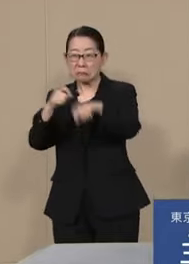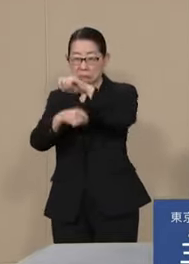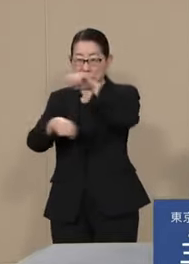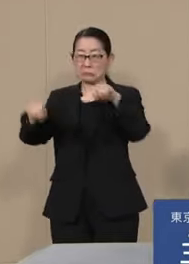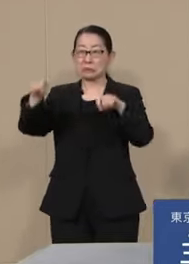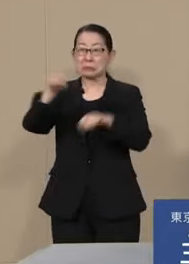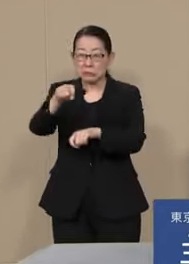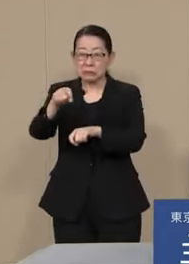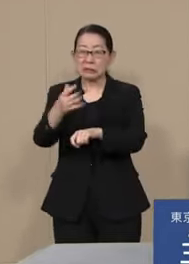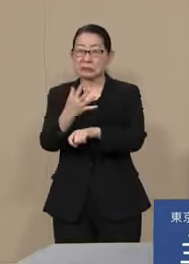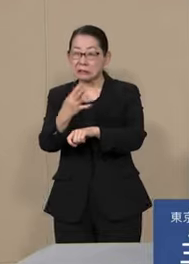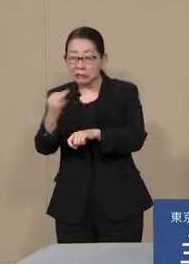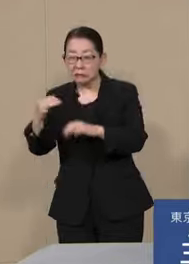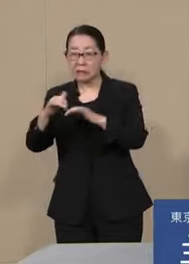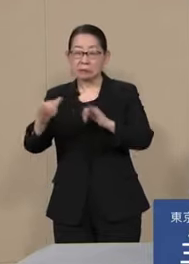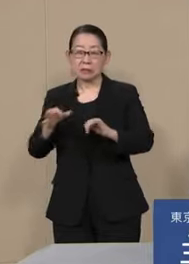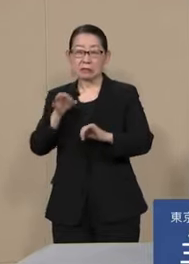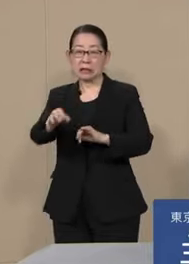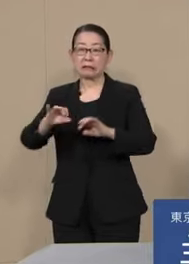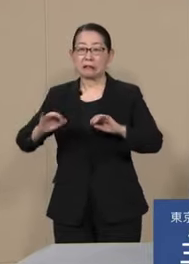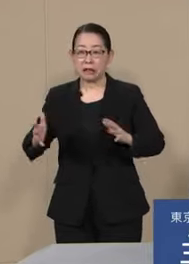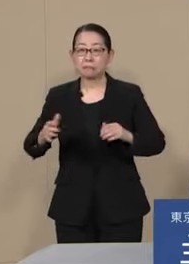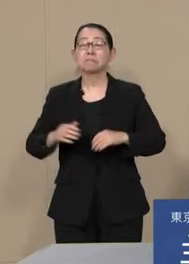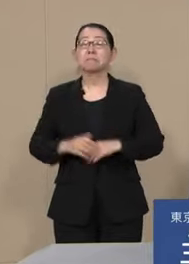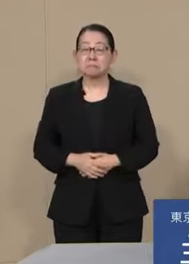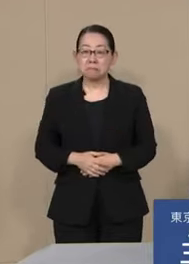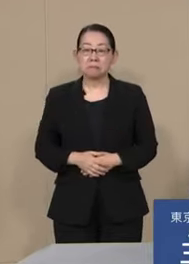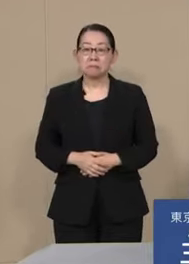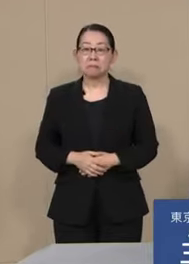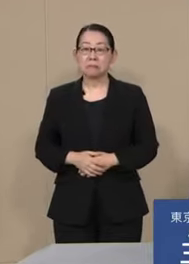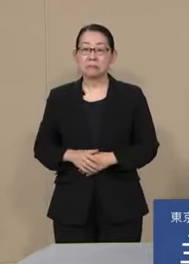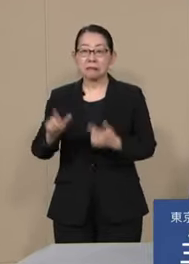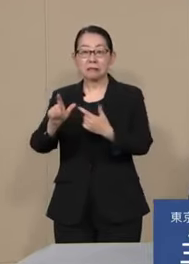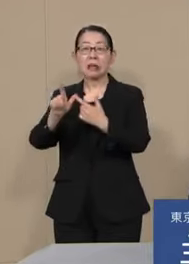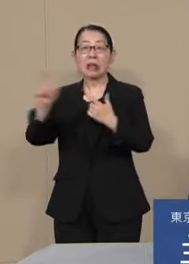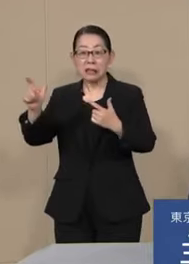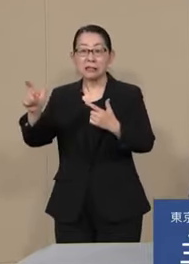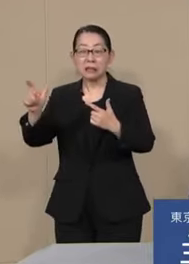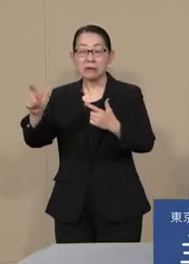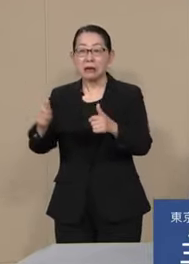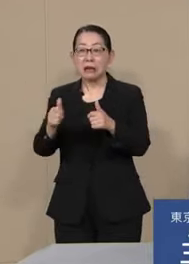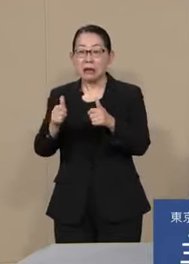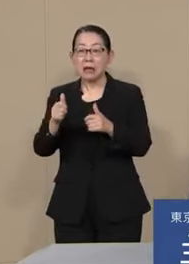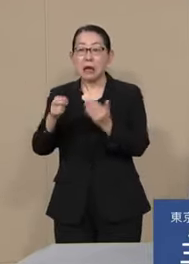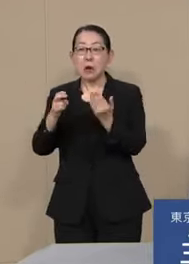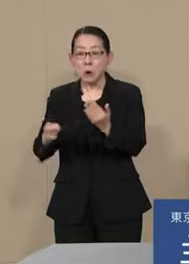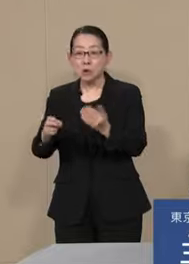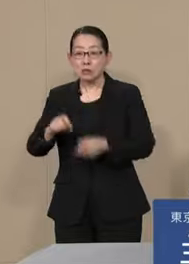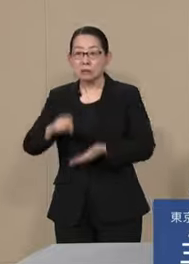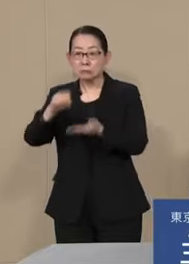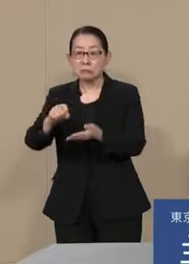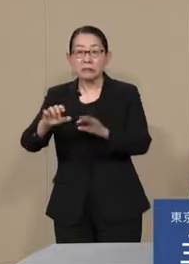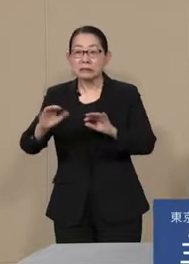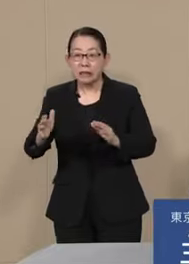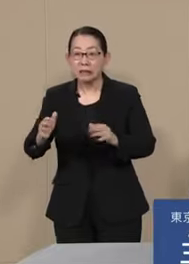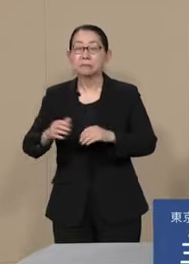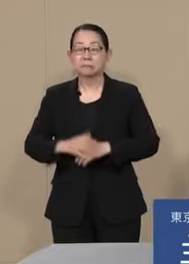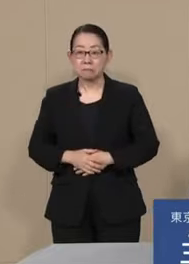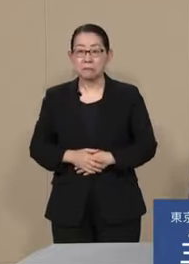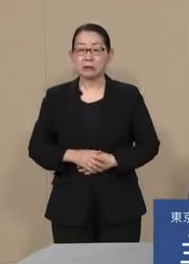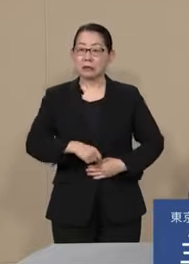の人たちが受信料を払っておりませんNHKは仕ない人法的も処もらず真面目